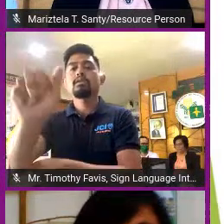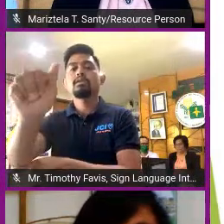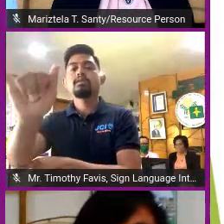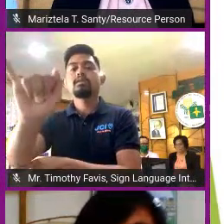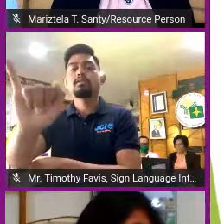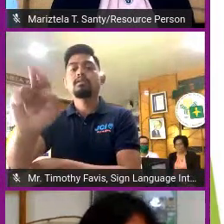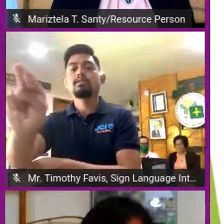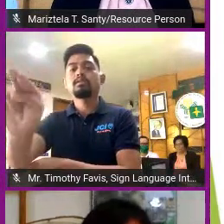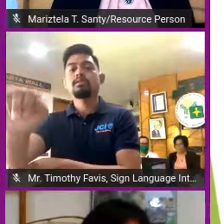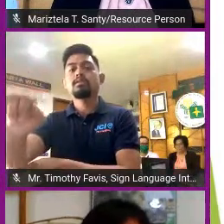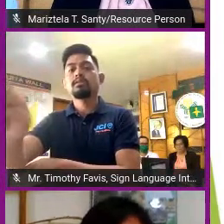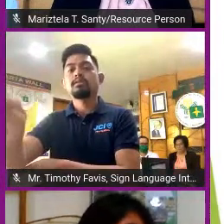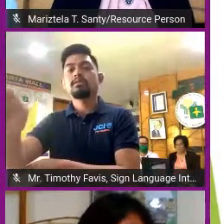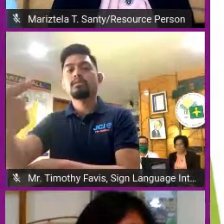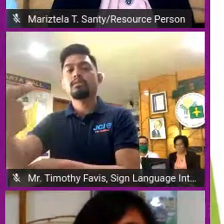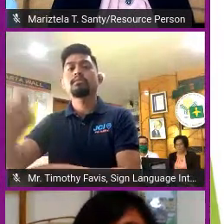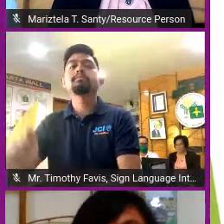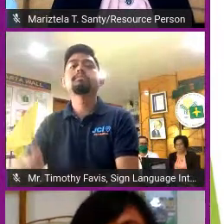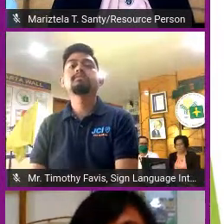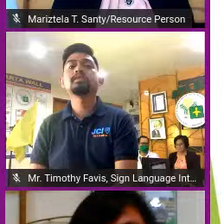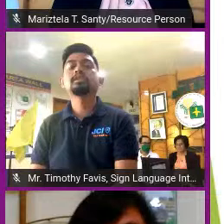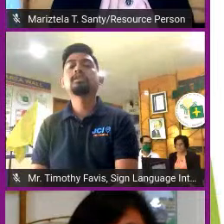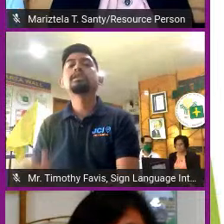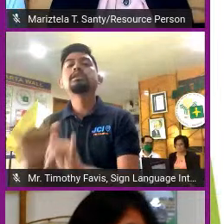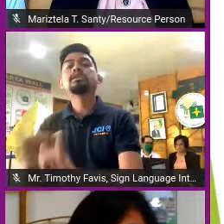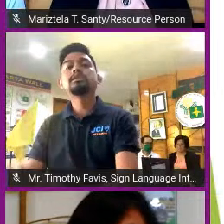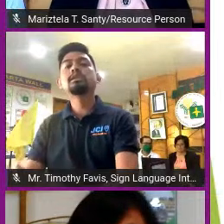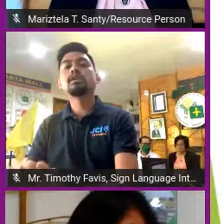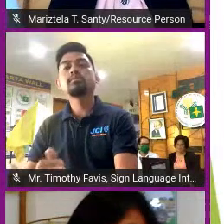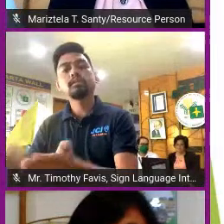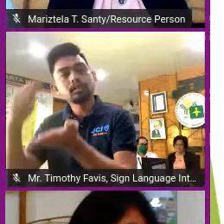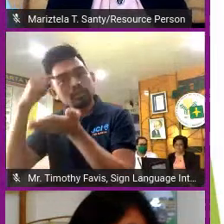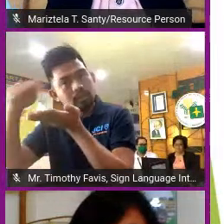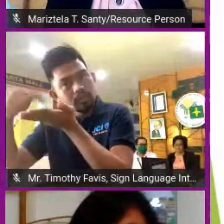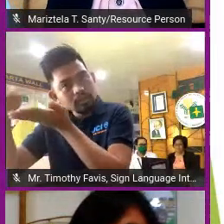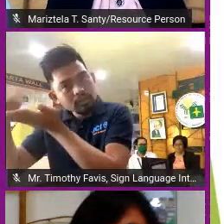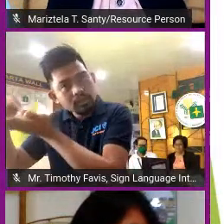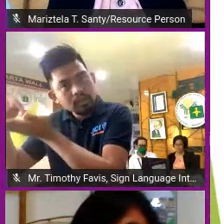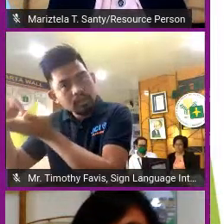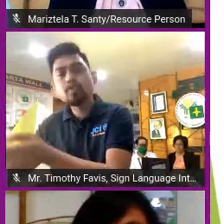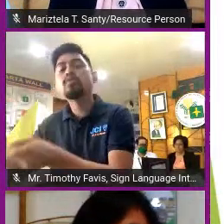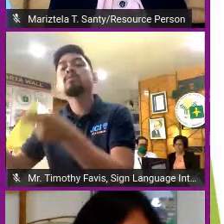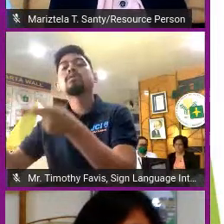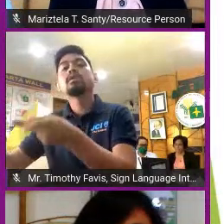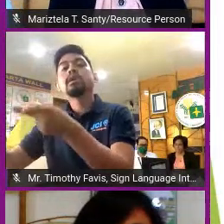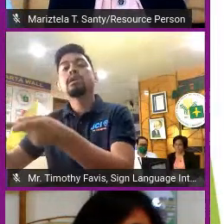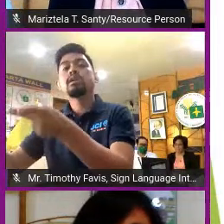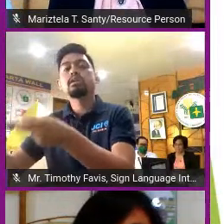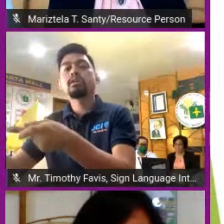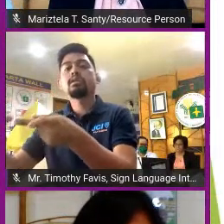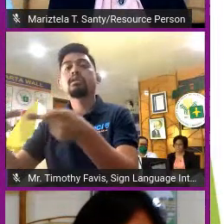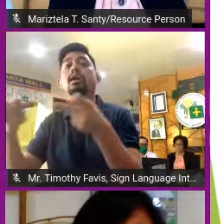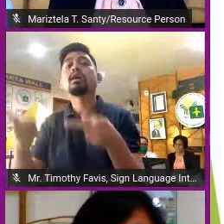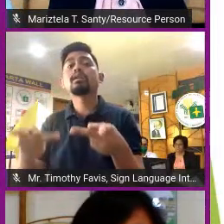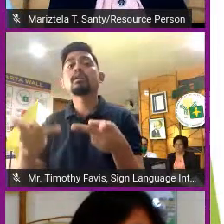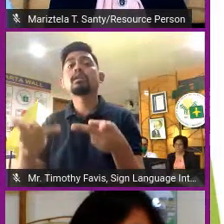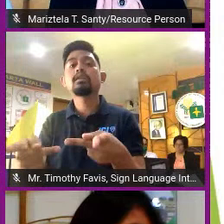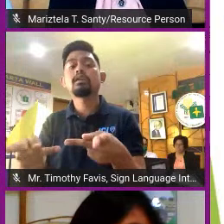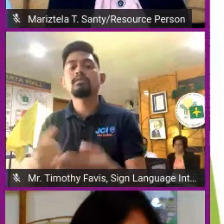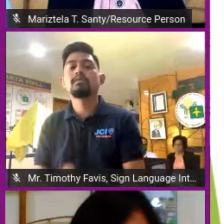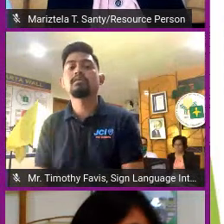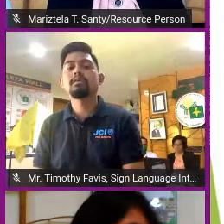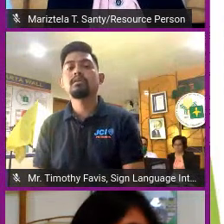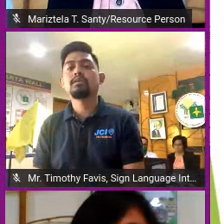Okay po? And then, mai-monitor po natin yung ating daily attendance sa pamamagitan po ng pag-shoutout